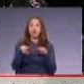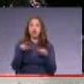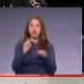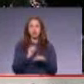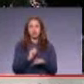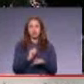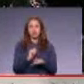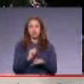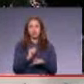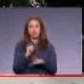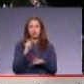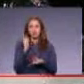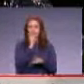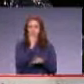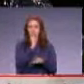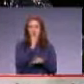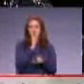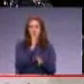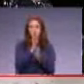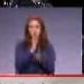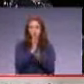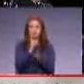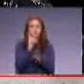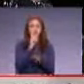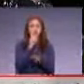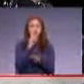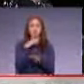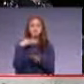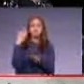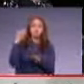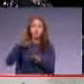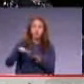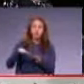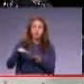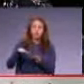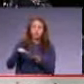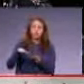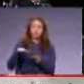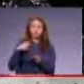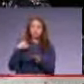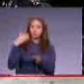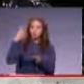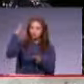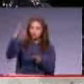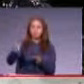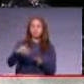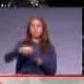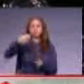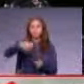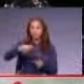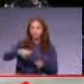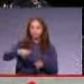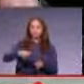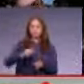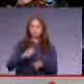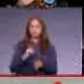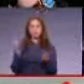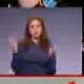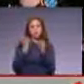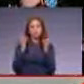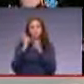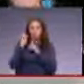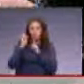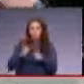والدتها توفت كنت عايزه اروح اعزيها، فروحت وعزتها، يعني طلبت من جمال